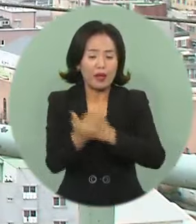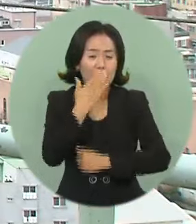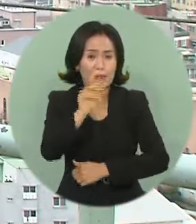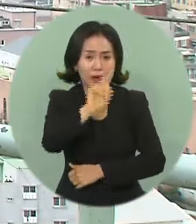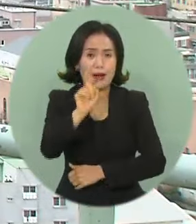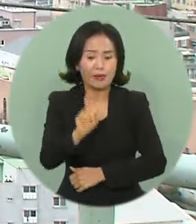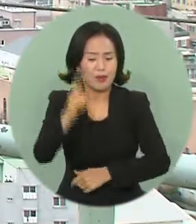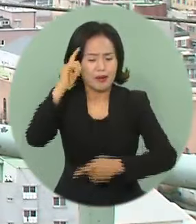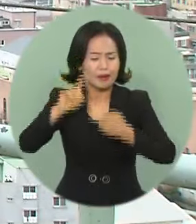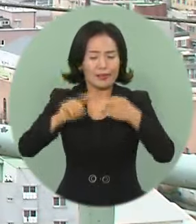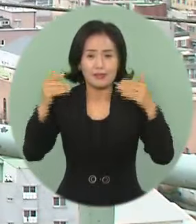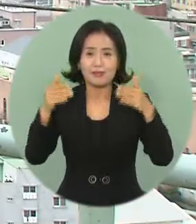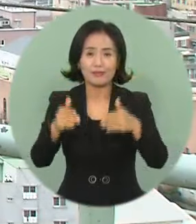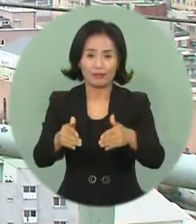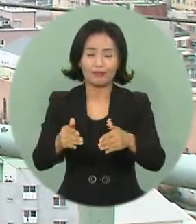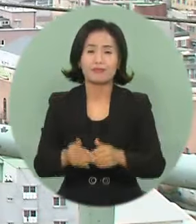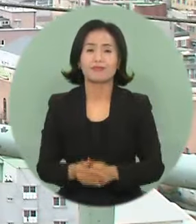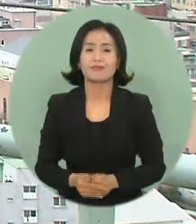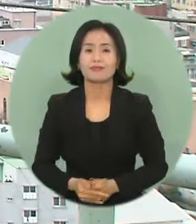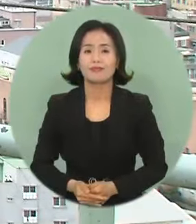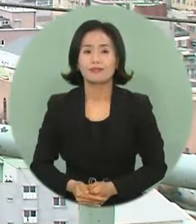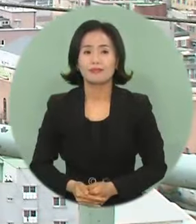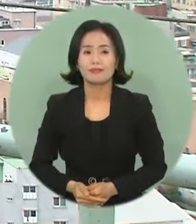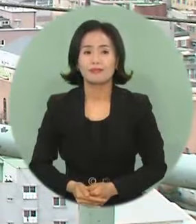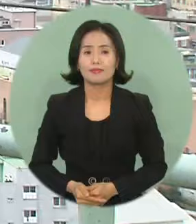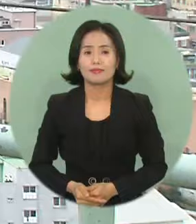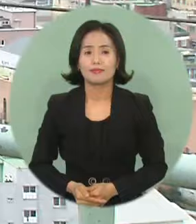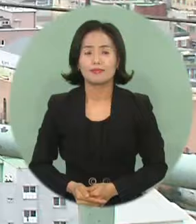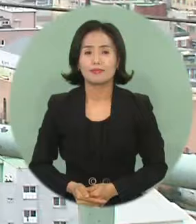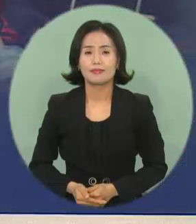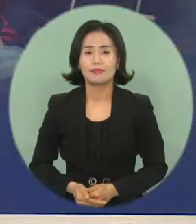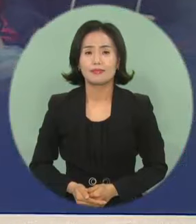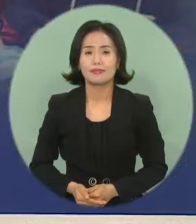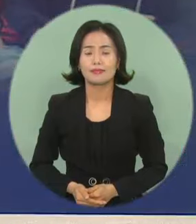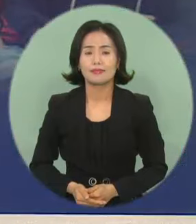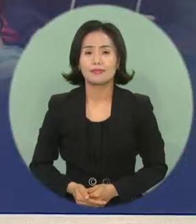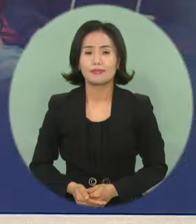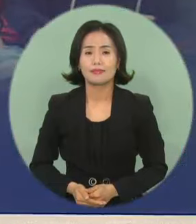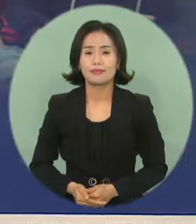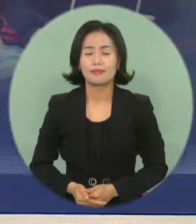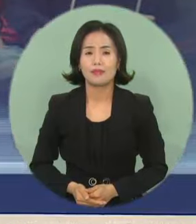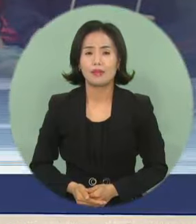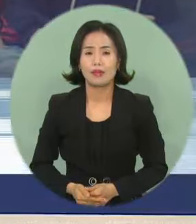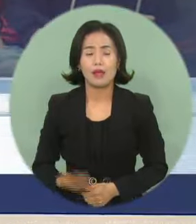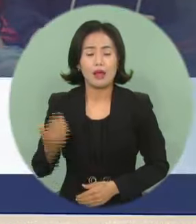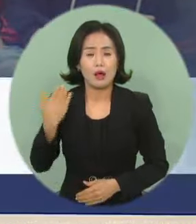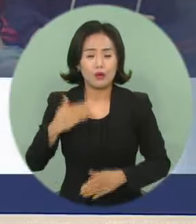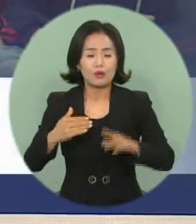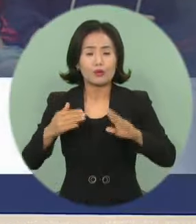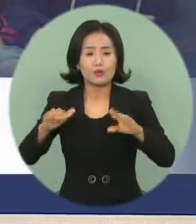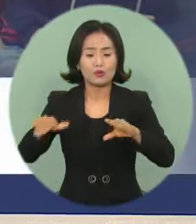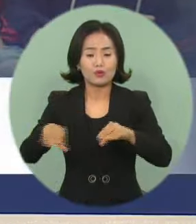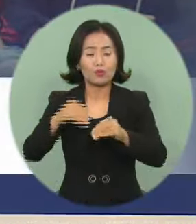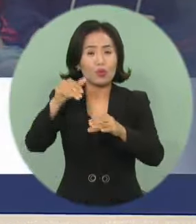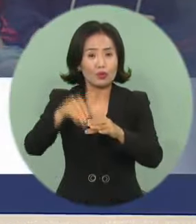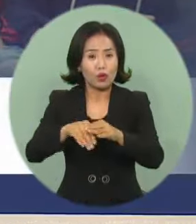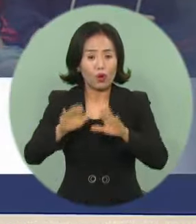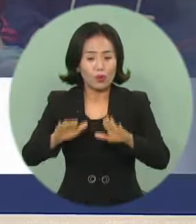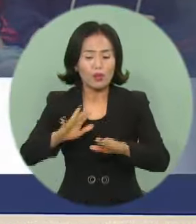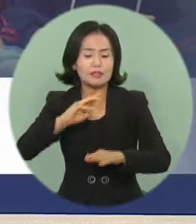미칠지 관심이 쏠리고 있습니다. MBC 뉴스 김영창입니다. 지난 총선에 이어 이번 총선에서도